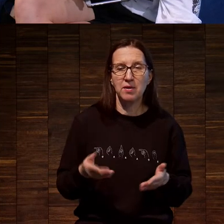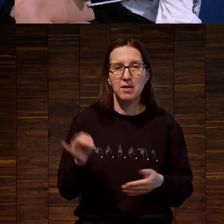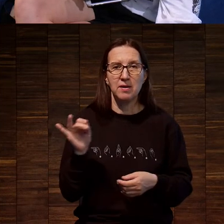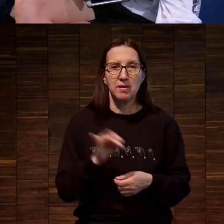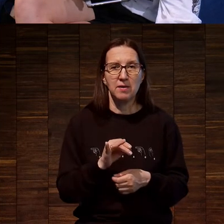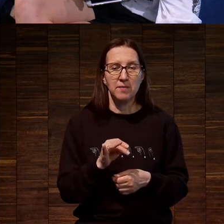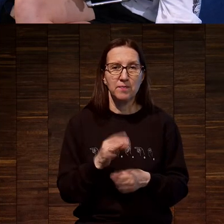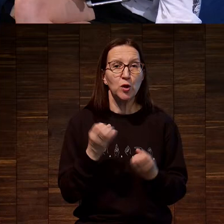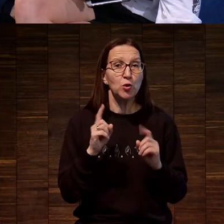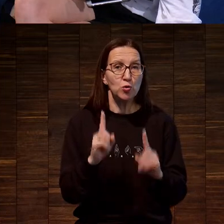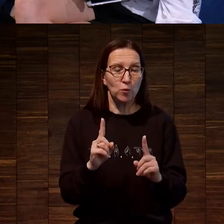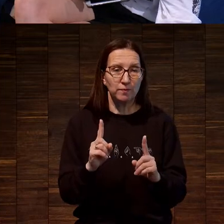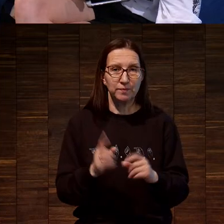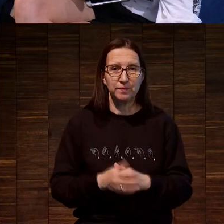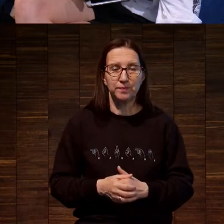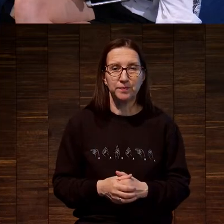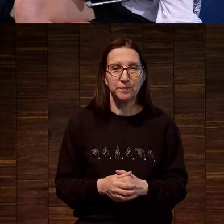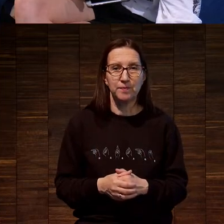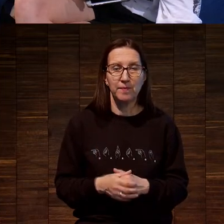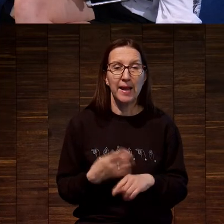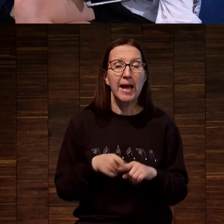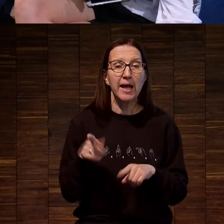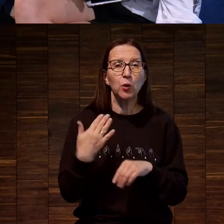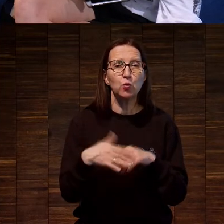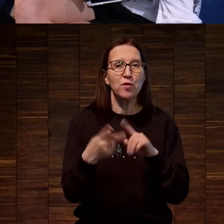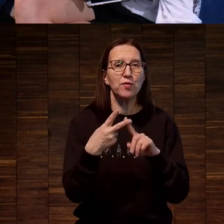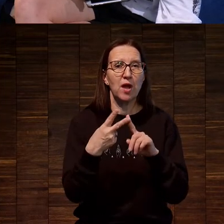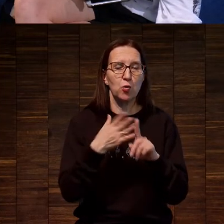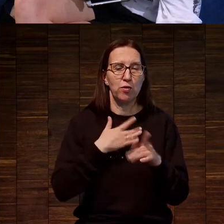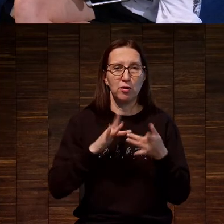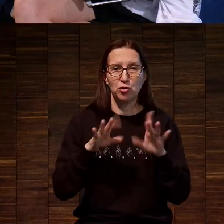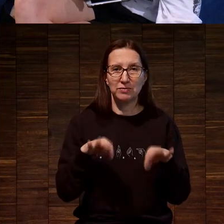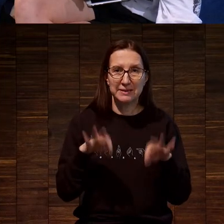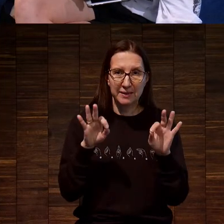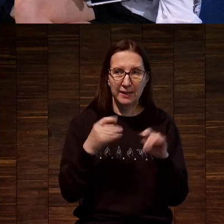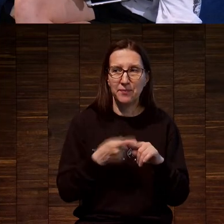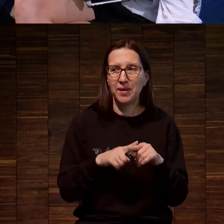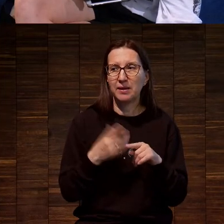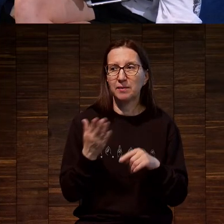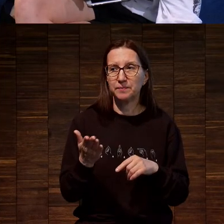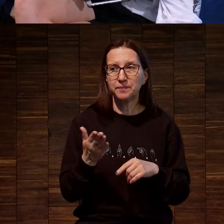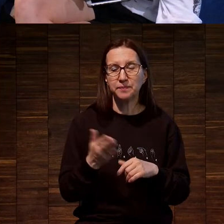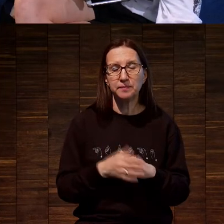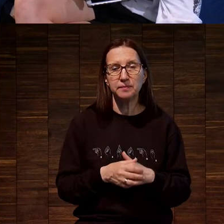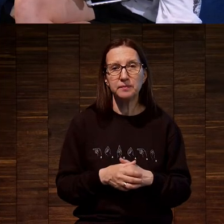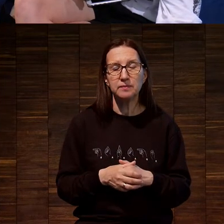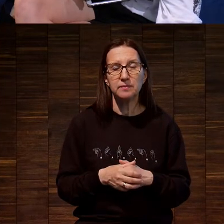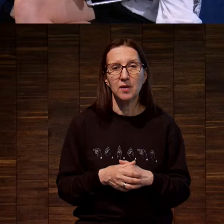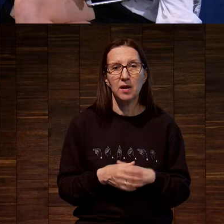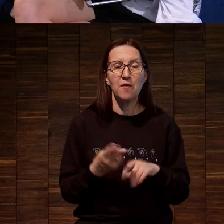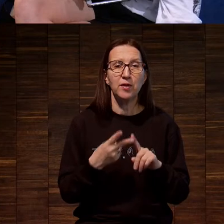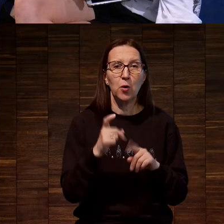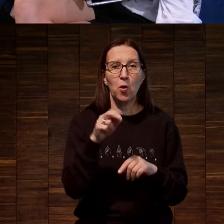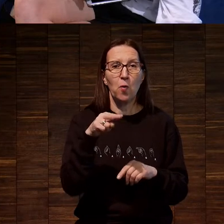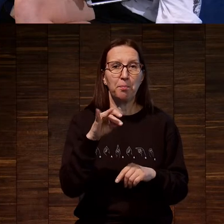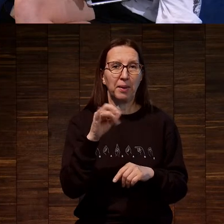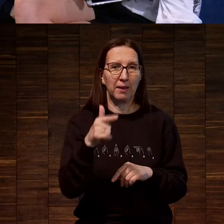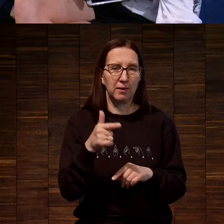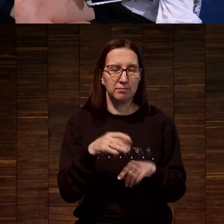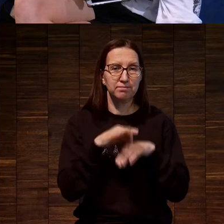скажем еще отдельно. Mm-hmm. А вот это уже второй наш сайт, это второй хоппинг, который